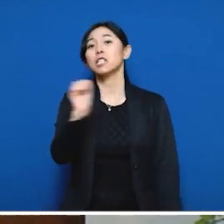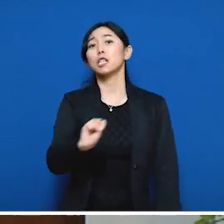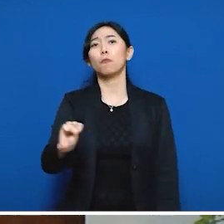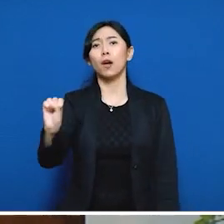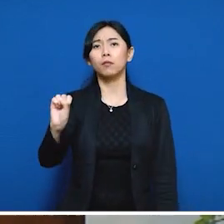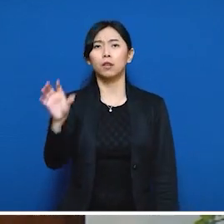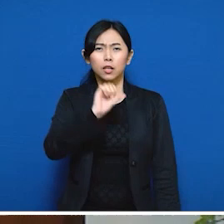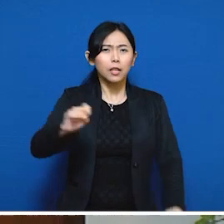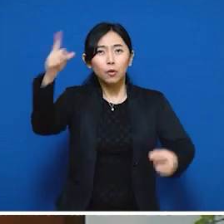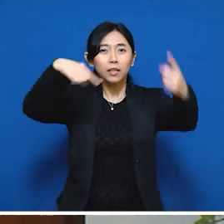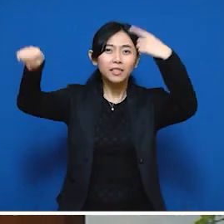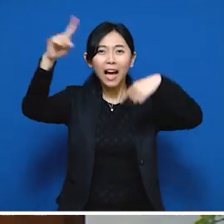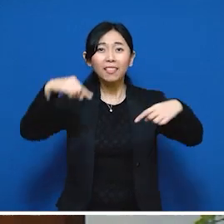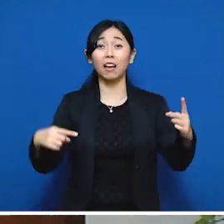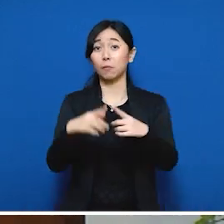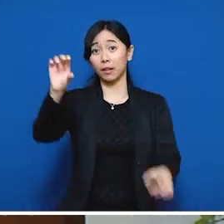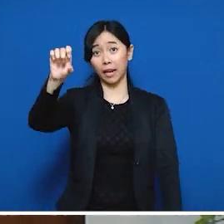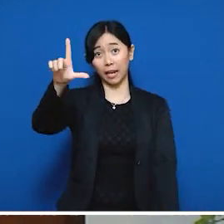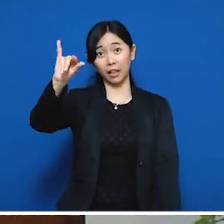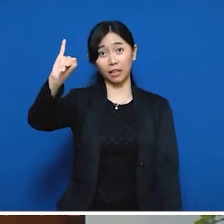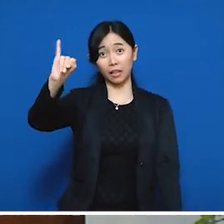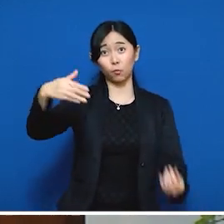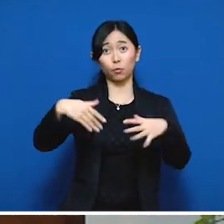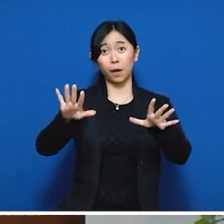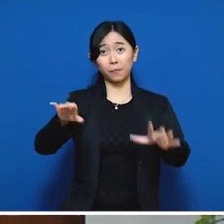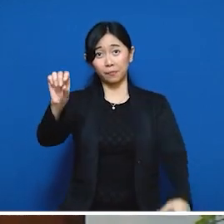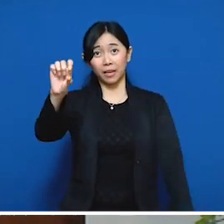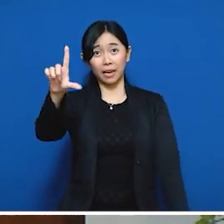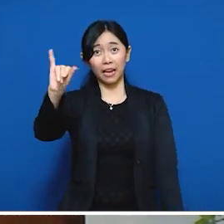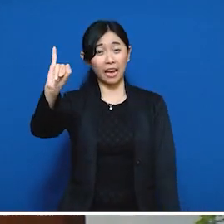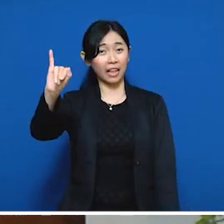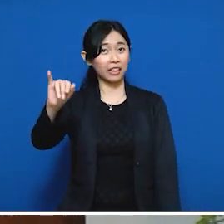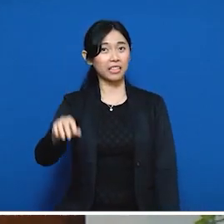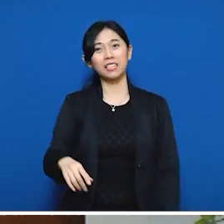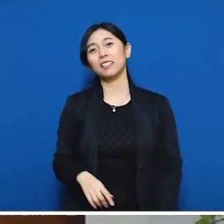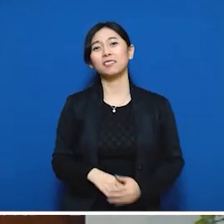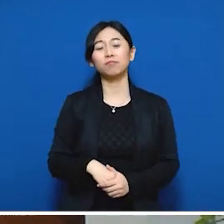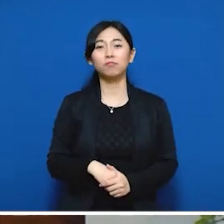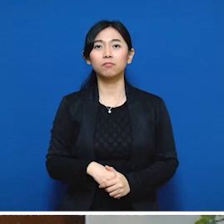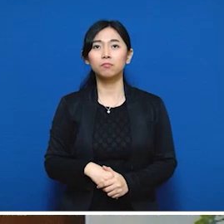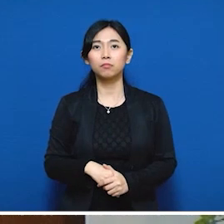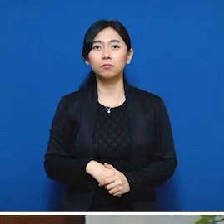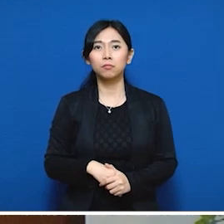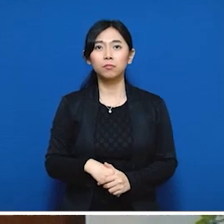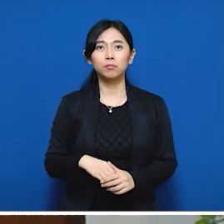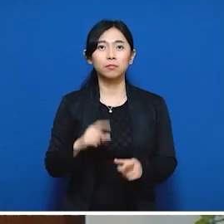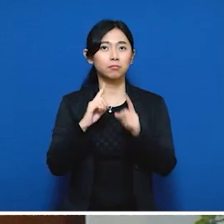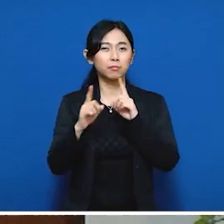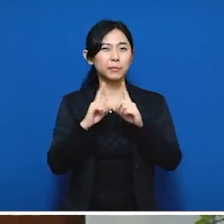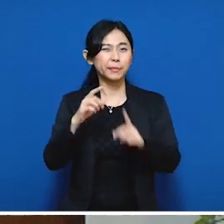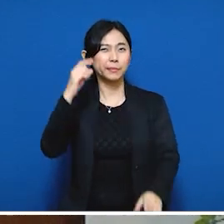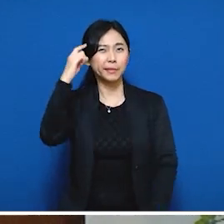Samuel kembali datang kepada Eli. Dan kemudian Eli memberikan sebuah wacana yang